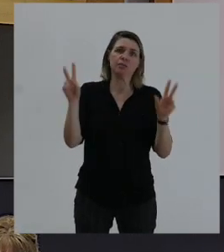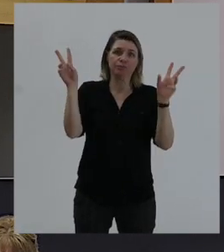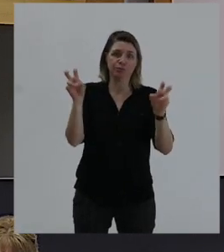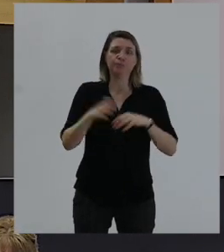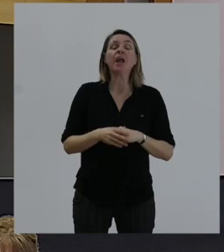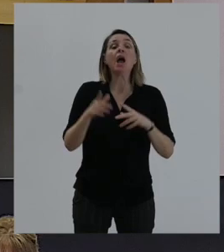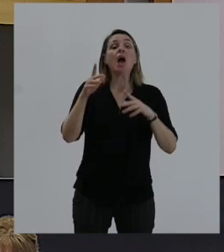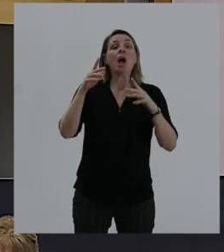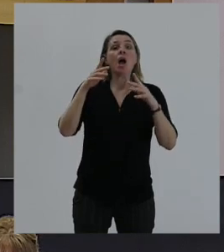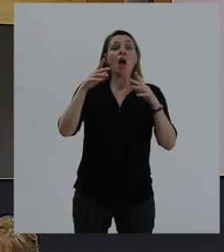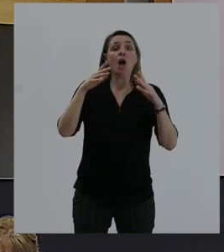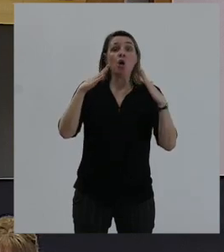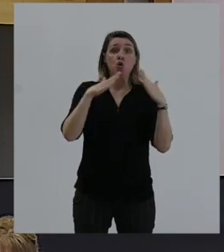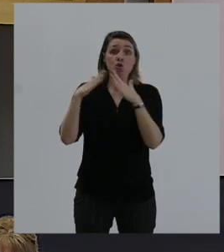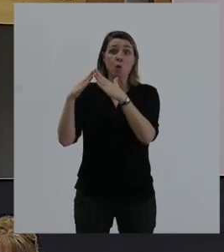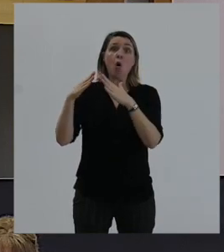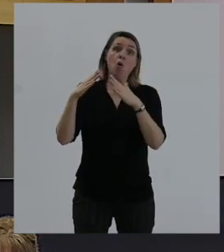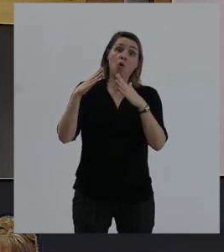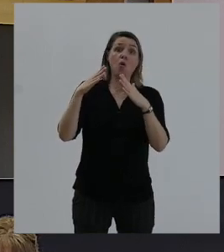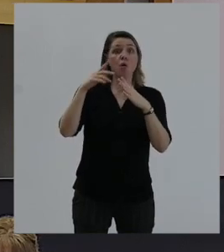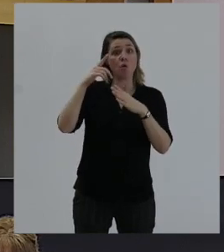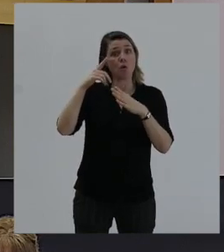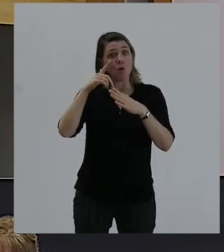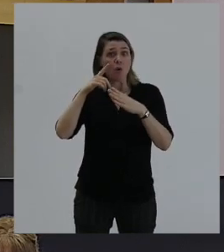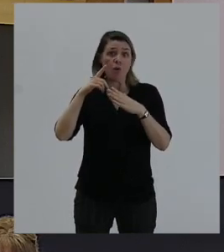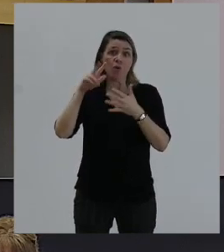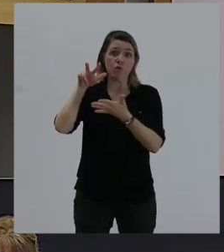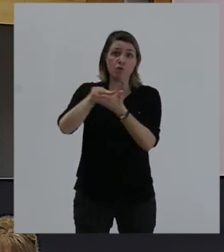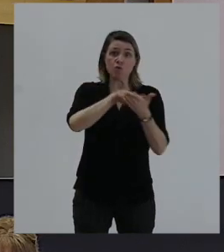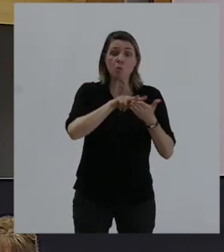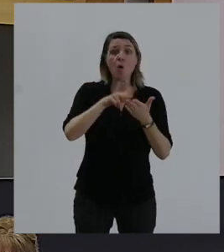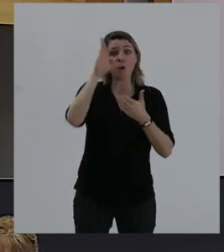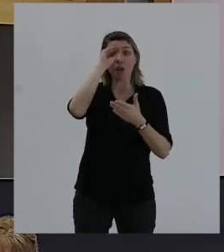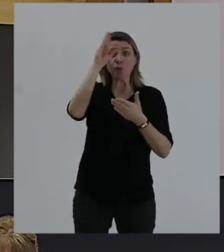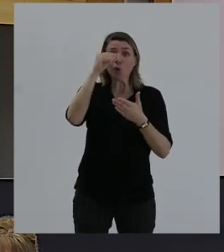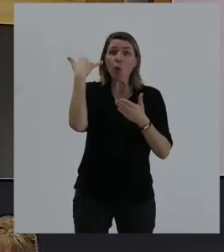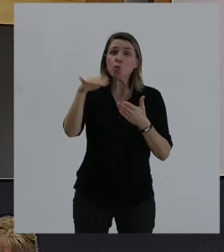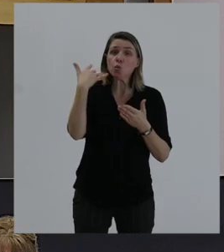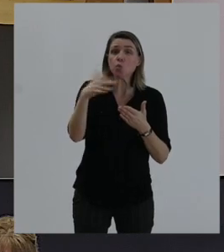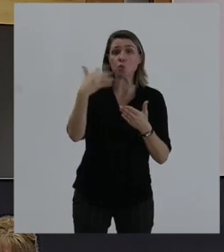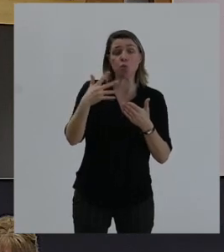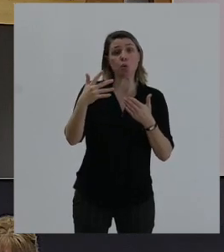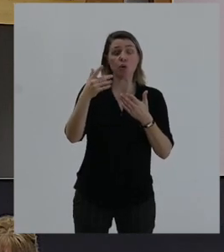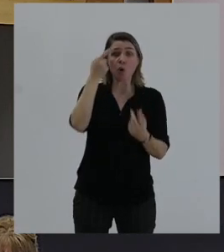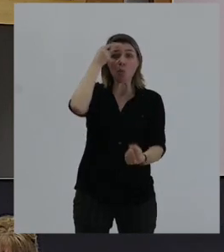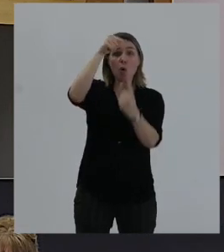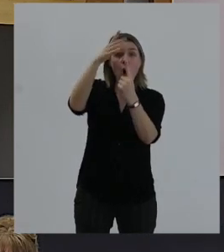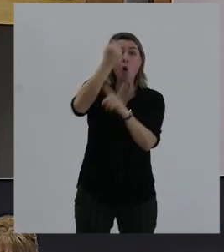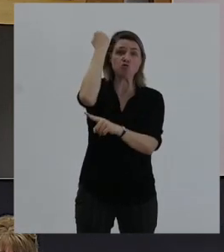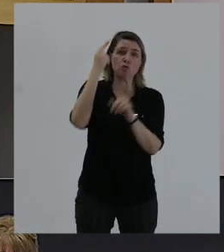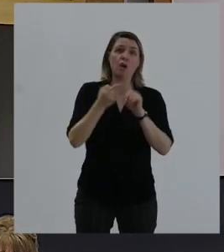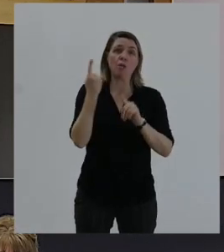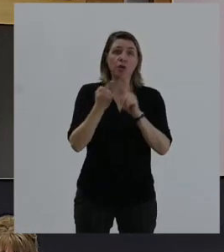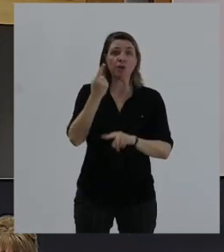logement étudiant, il y a de gros enjeux, hein, sur le site, sur la place bordelaise. Et justement, c'est un des enjeux dont